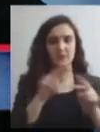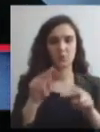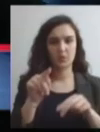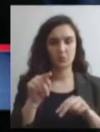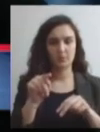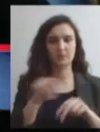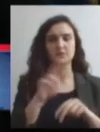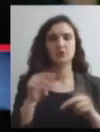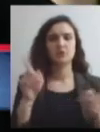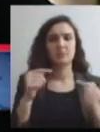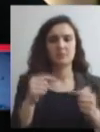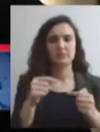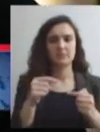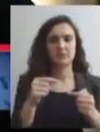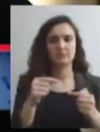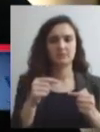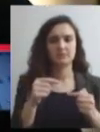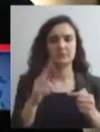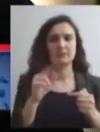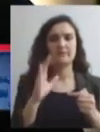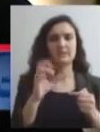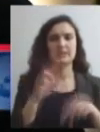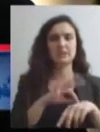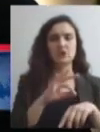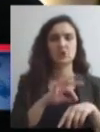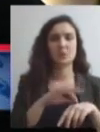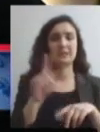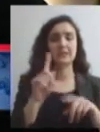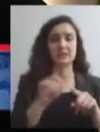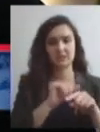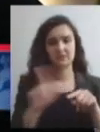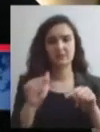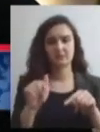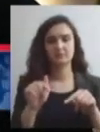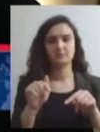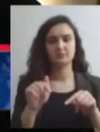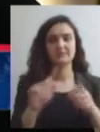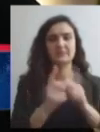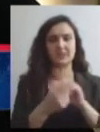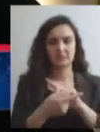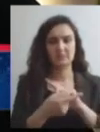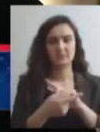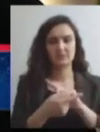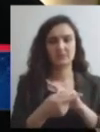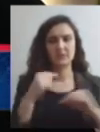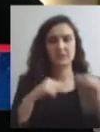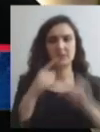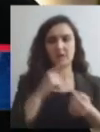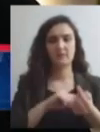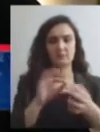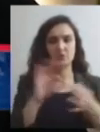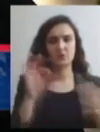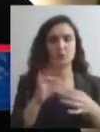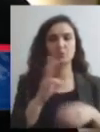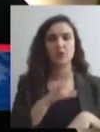და შესაბამისად აი კავასაკის სინდრომი იწვევს გარკვეულწილად ცვლილებებს სიზარყვებში და უნდა